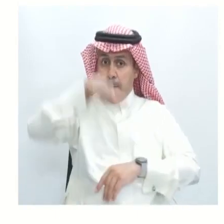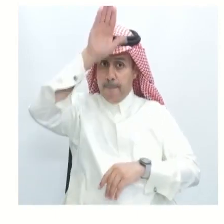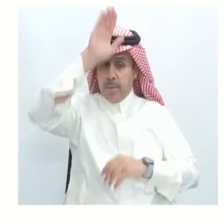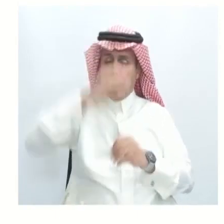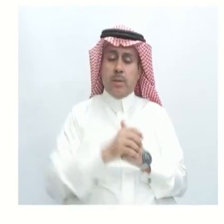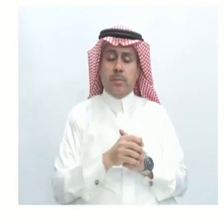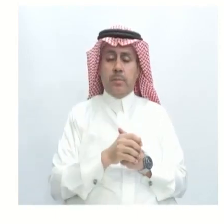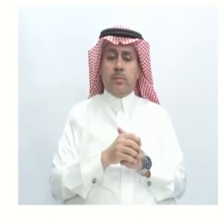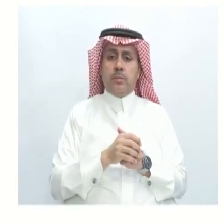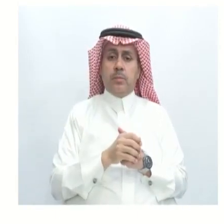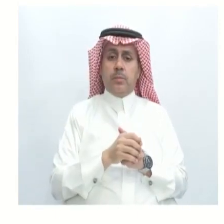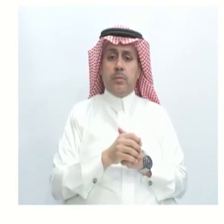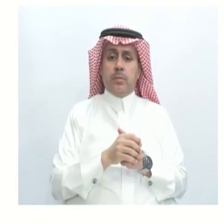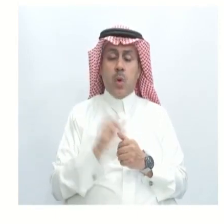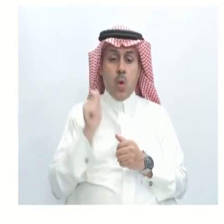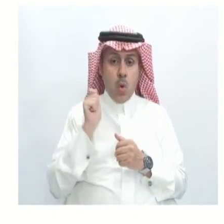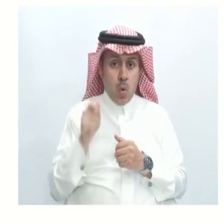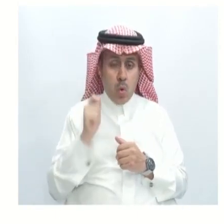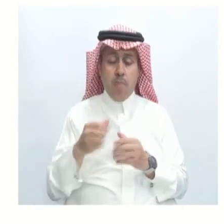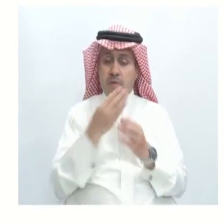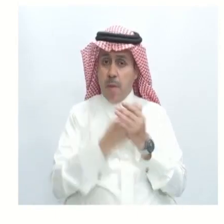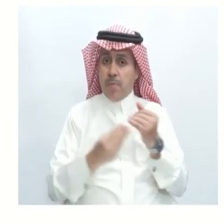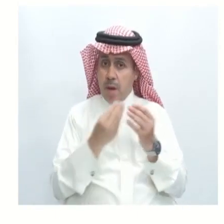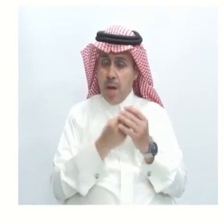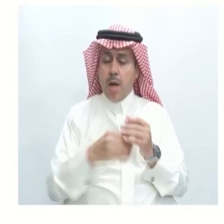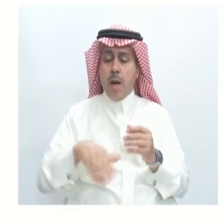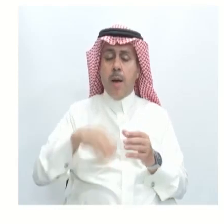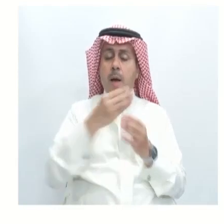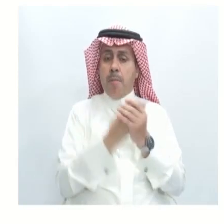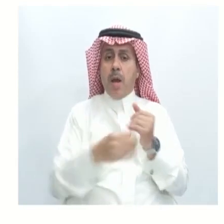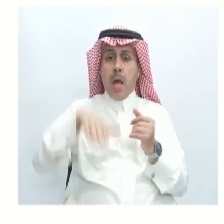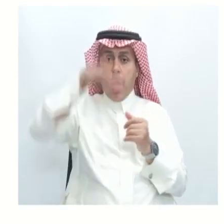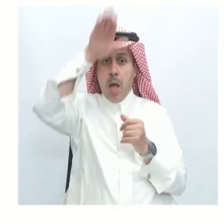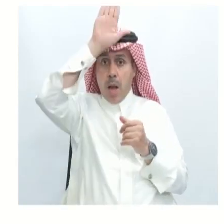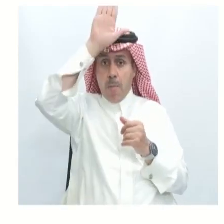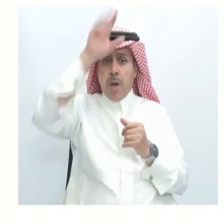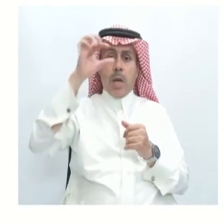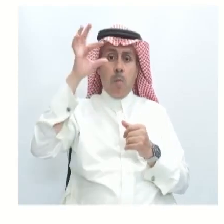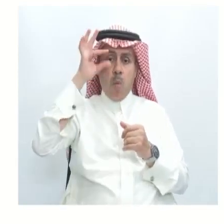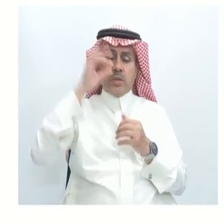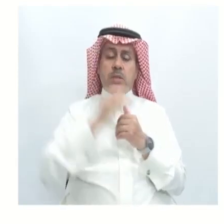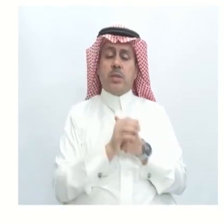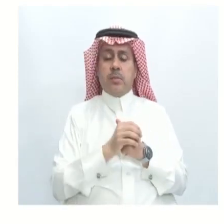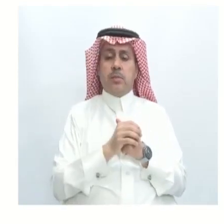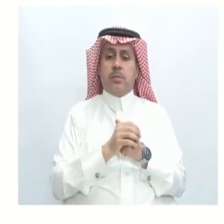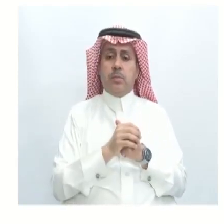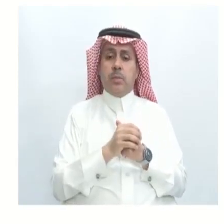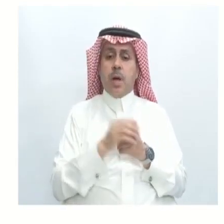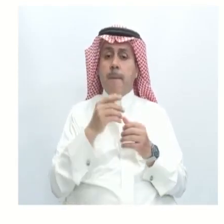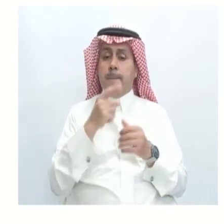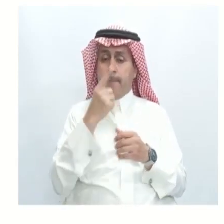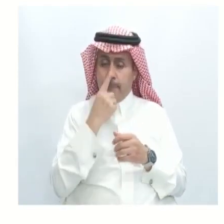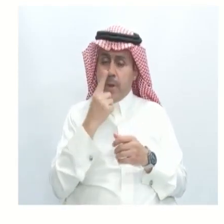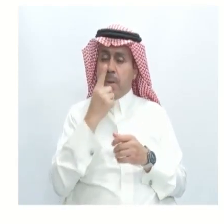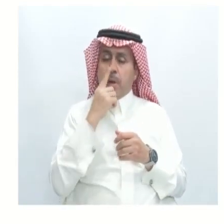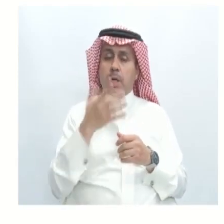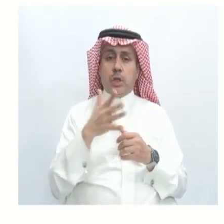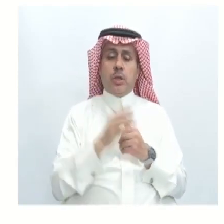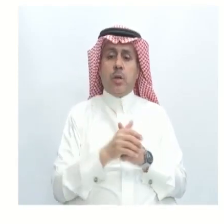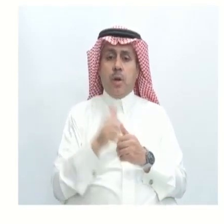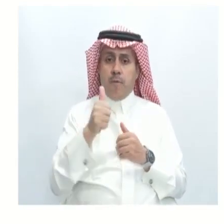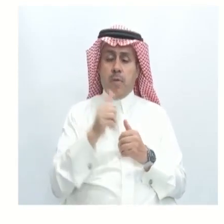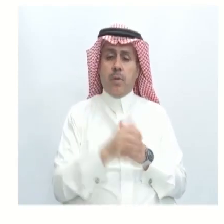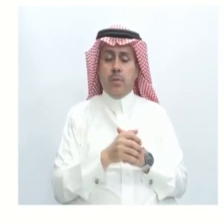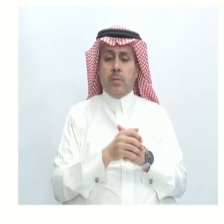في ابناء الملك المؤسس عبد العزيز بن عبد الرحمن الفيصل ال سعود وابناء الابنائي ويبايع الاصلح منهم للحكم على